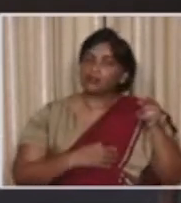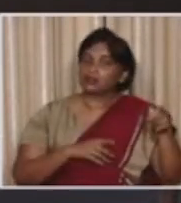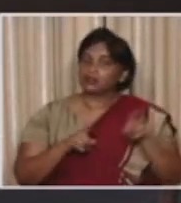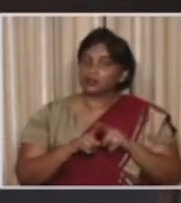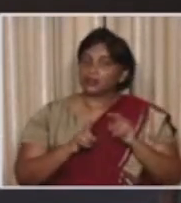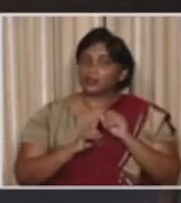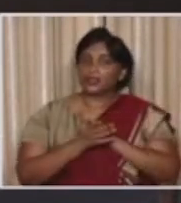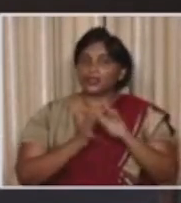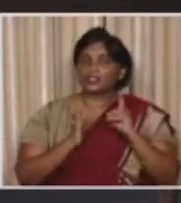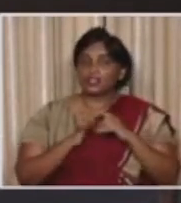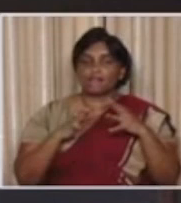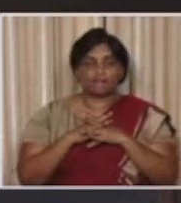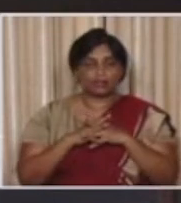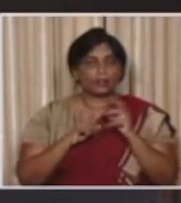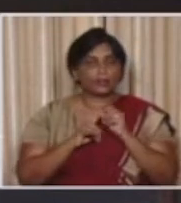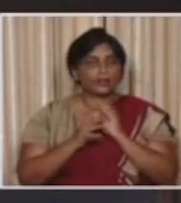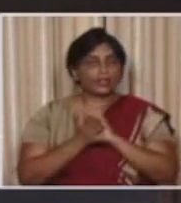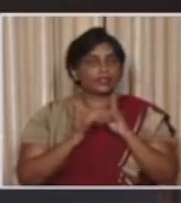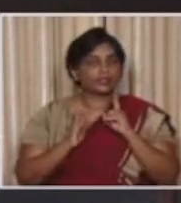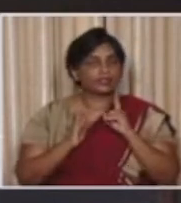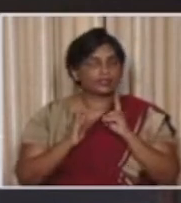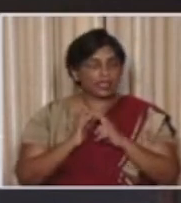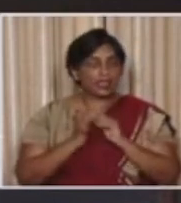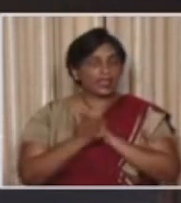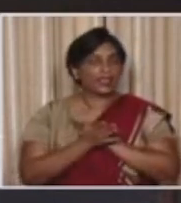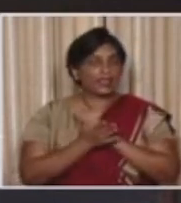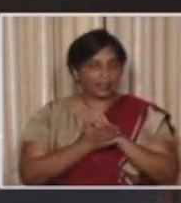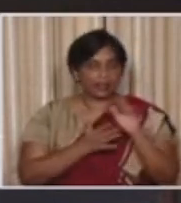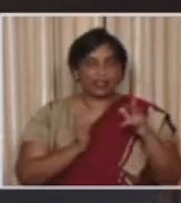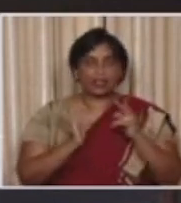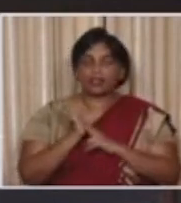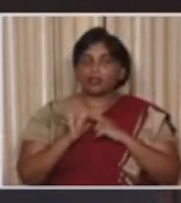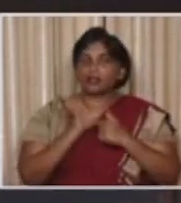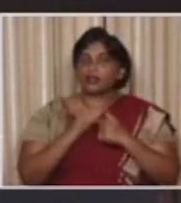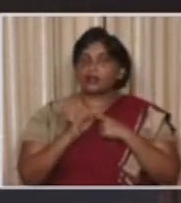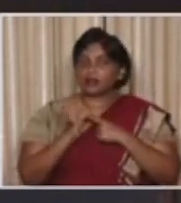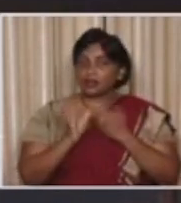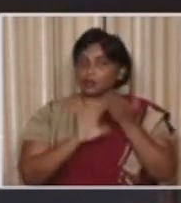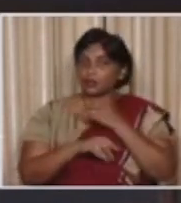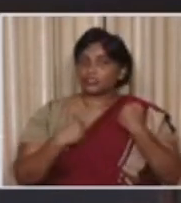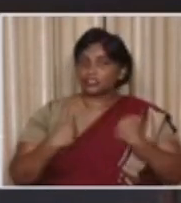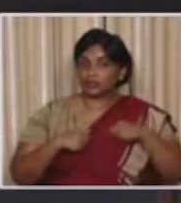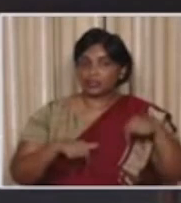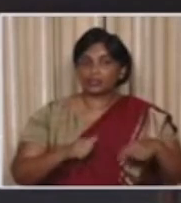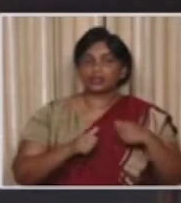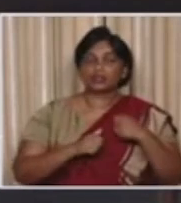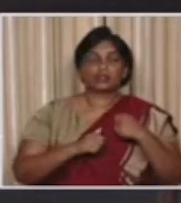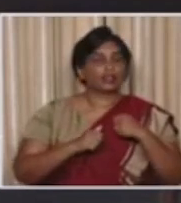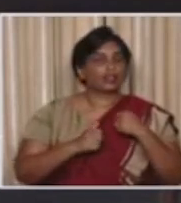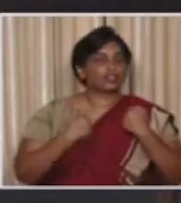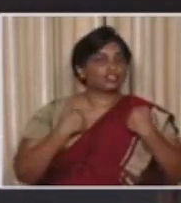වගේම PHI වන්නිනායක, PHI හේරත් කියන දෙනාට. ඒ වගේම නාටකයේ හිටපු සභාපති සහ වර්තමාන සභාපති